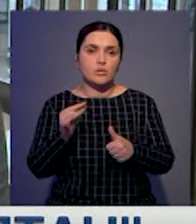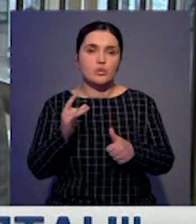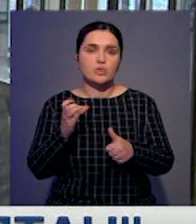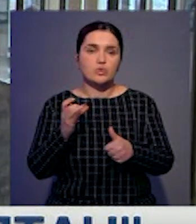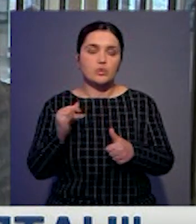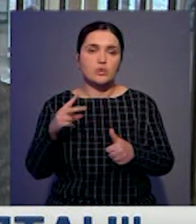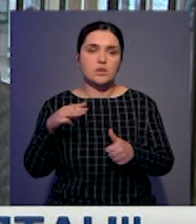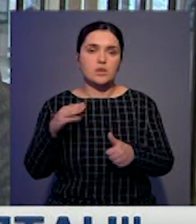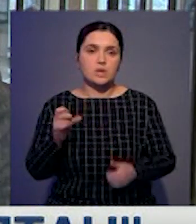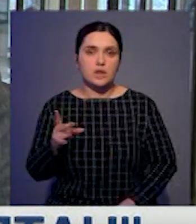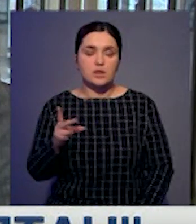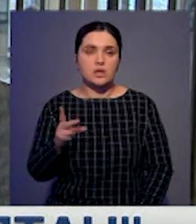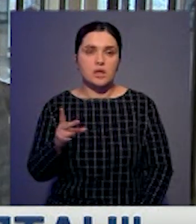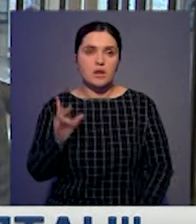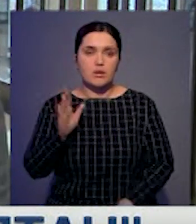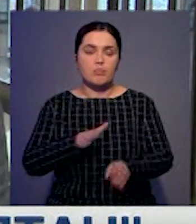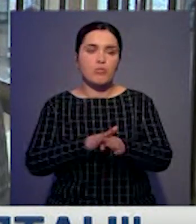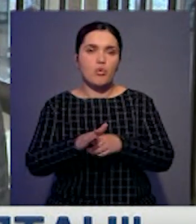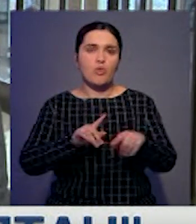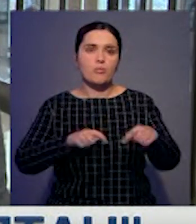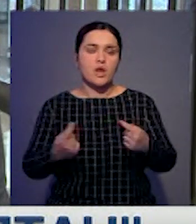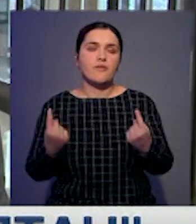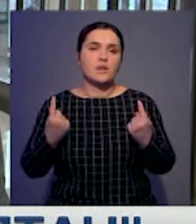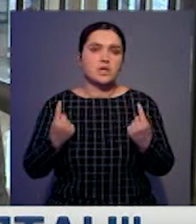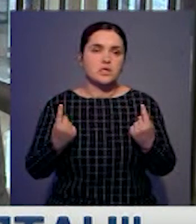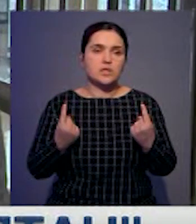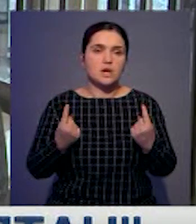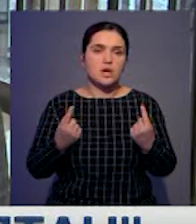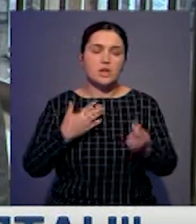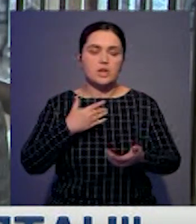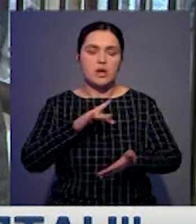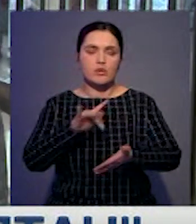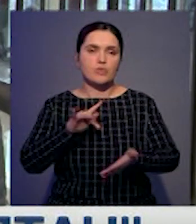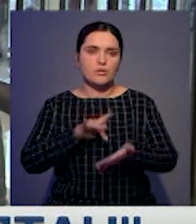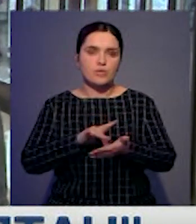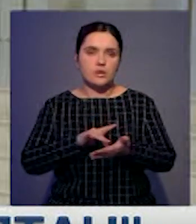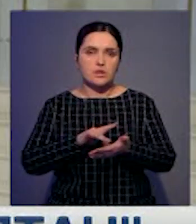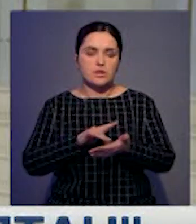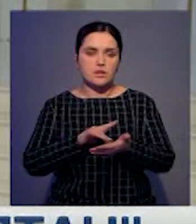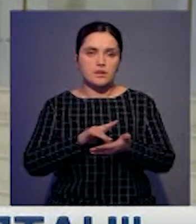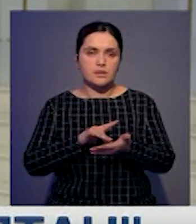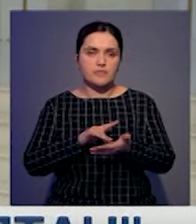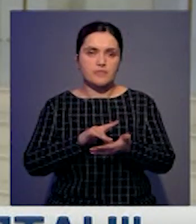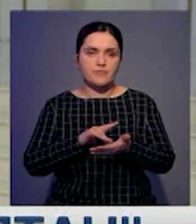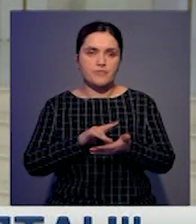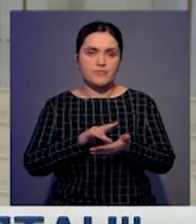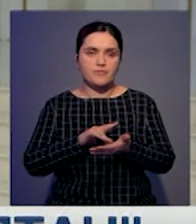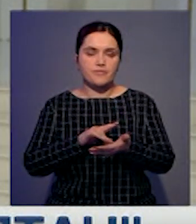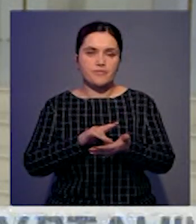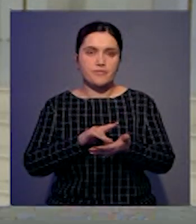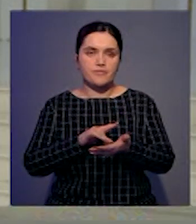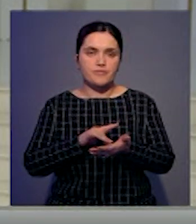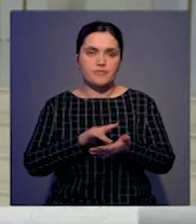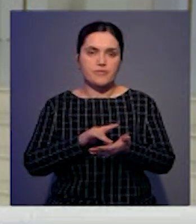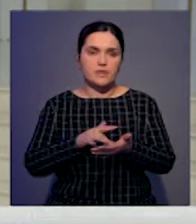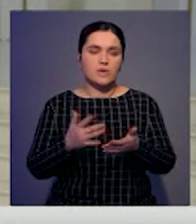будет полностью передавать все величие нашей красивой столицы. Нашему валяльно-волочному комбинату